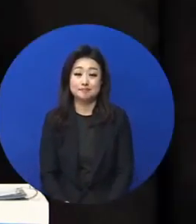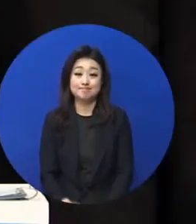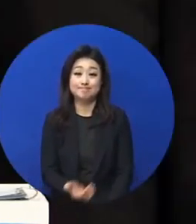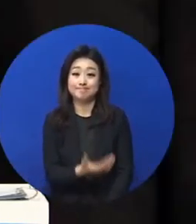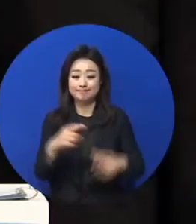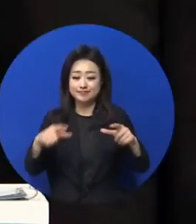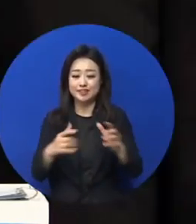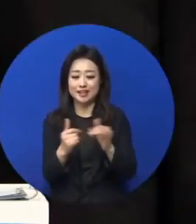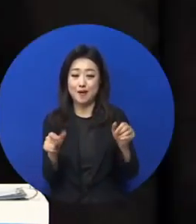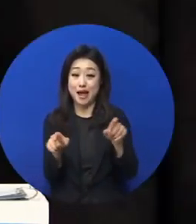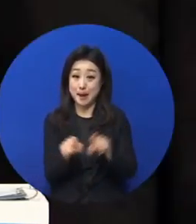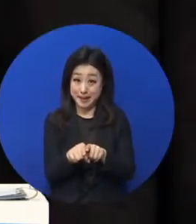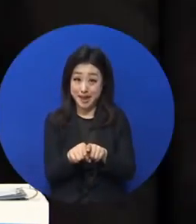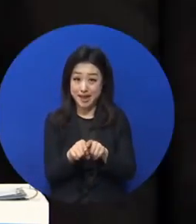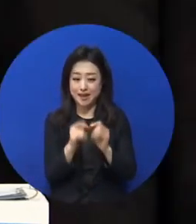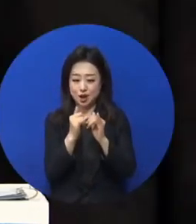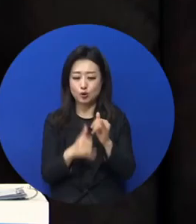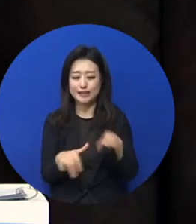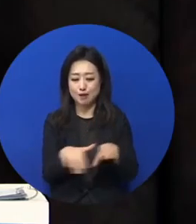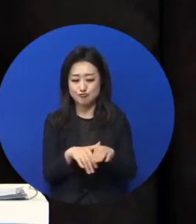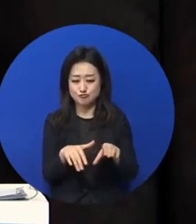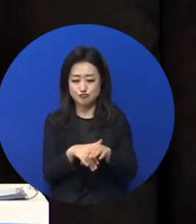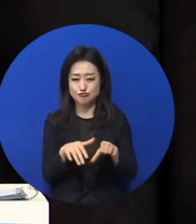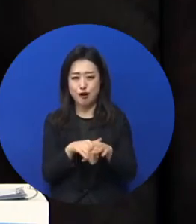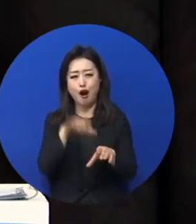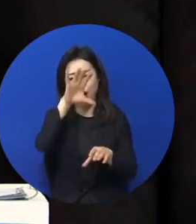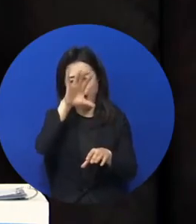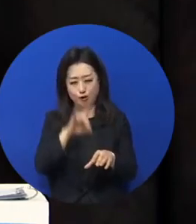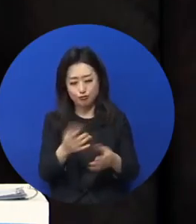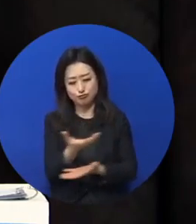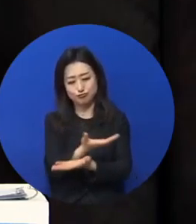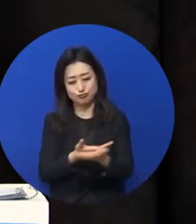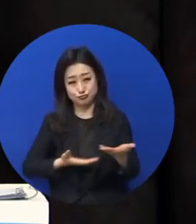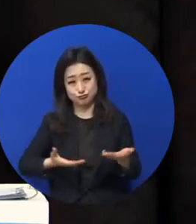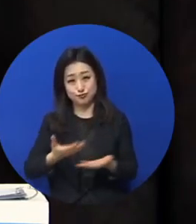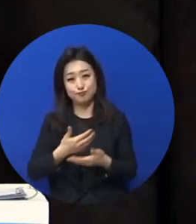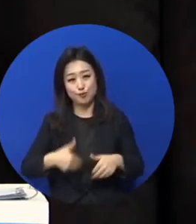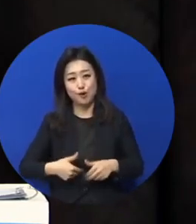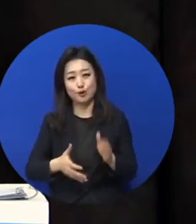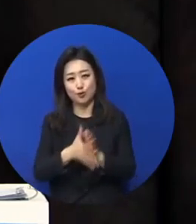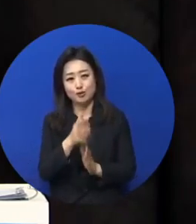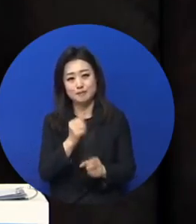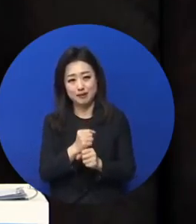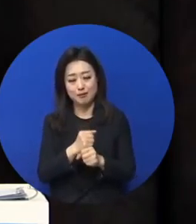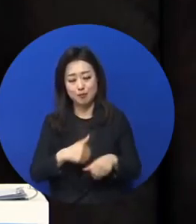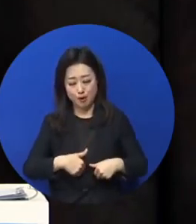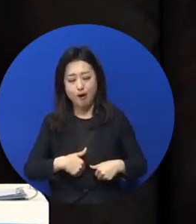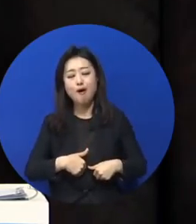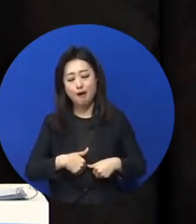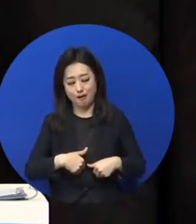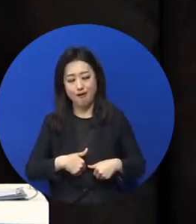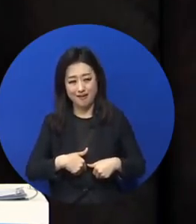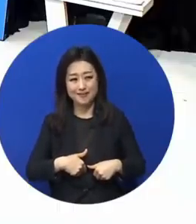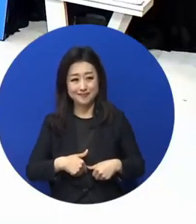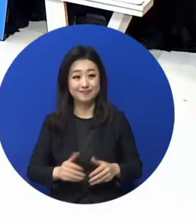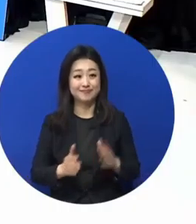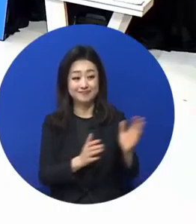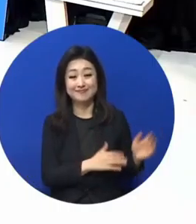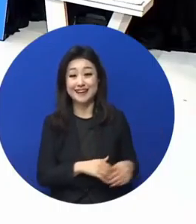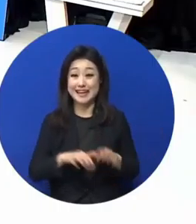공생하면서 시민과 더불어서 역사와 문화가 어우러진 도시에 대한 질문이었는데 답변 참 잘해주셨습니다. 저도 이제 처음에 시작할 때는 긴장이 좀